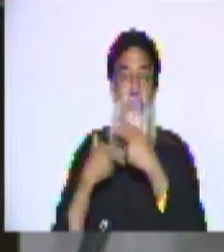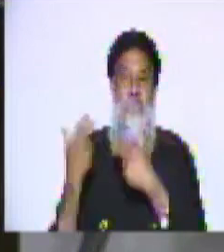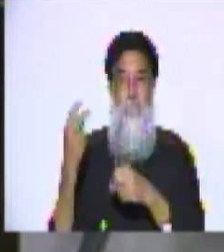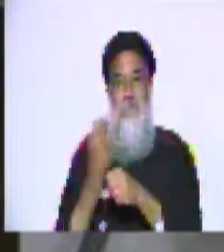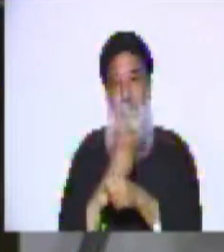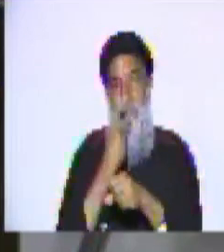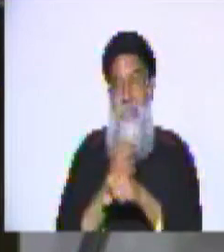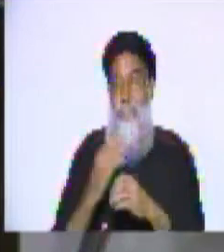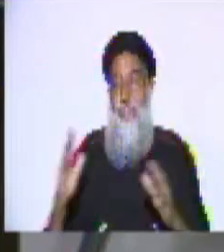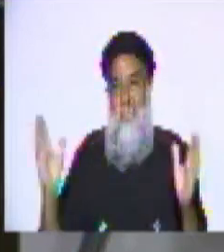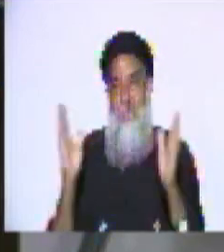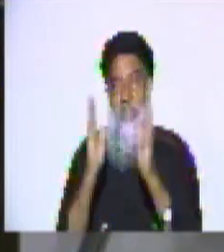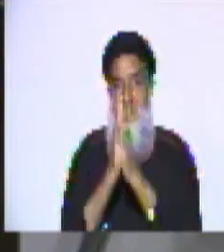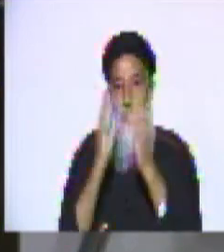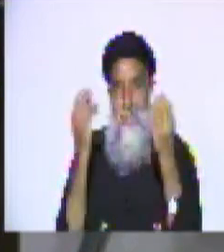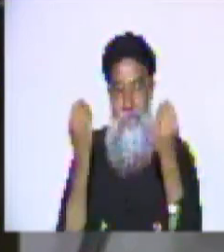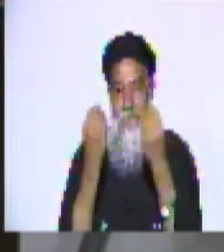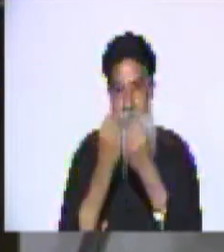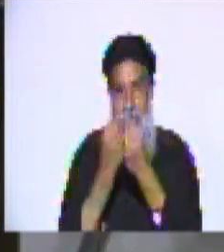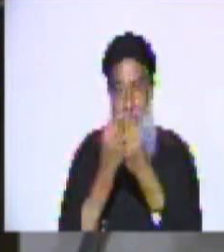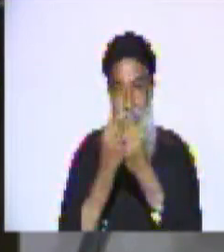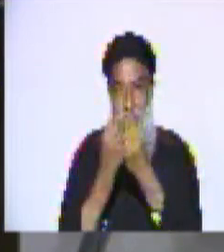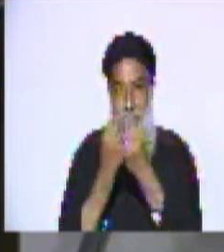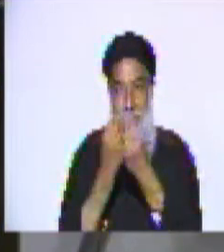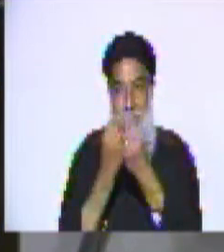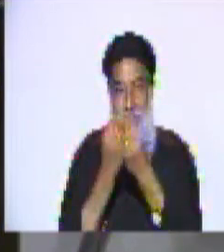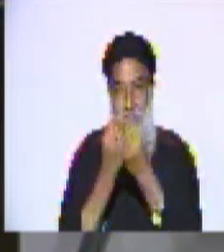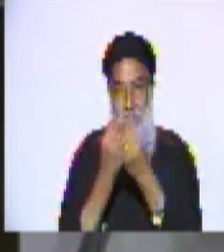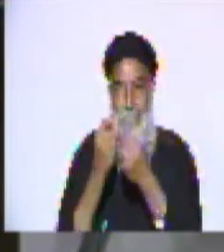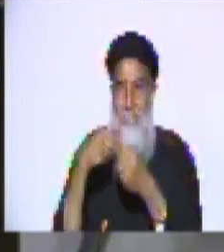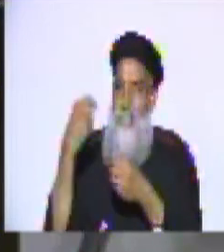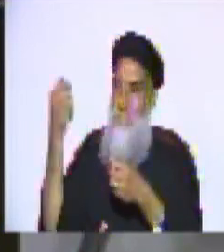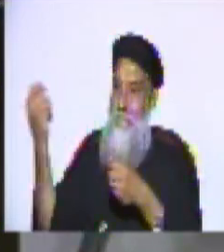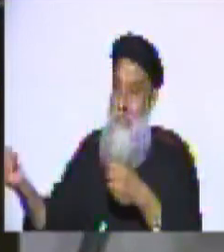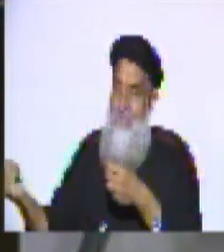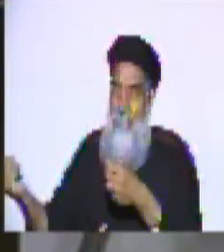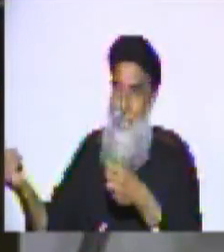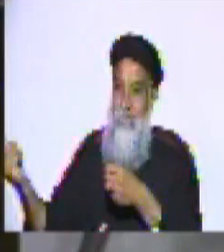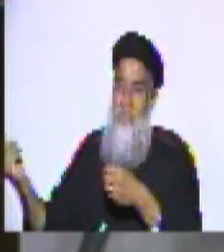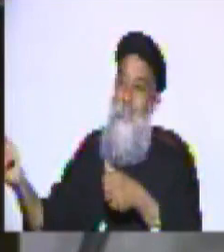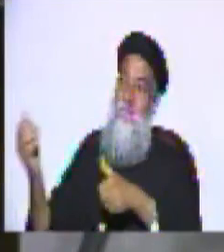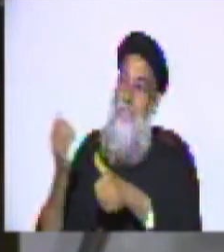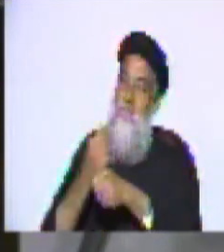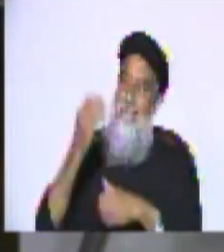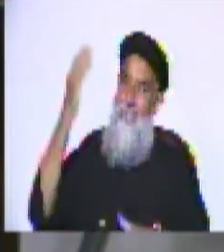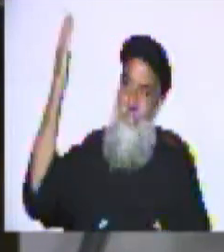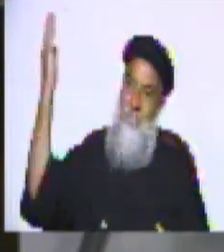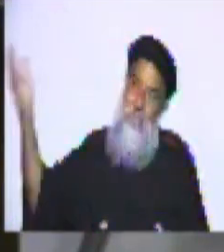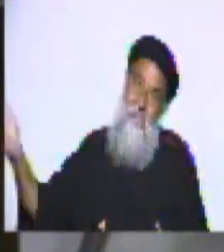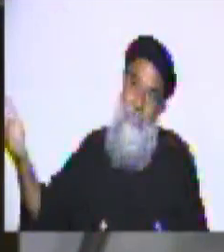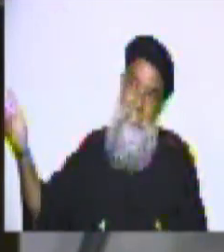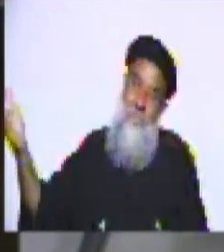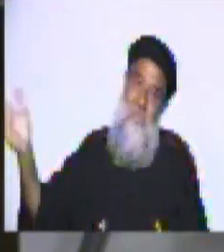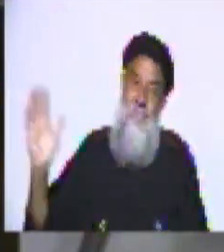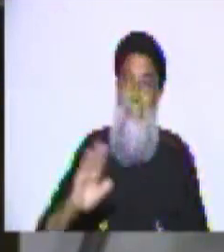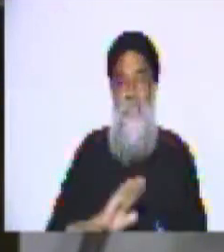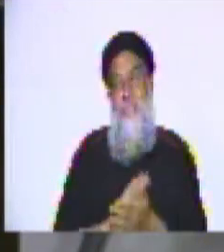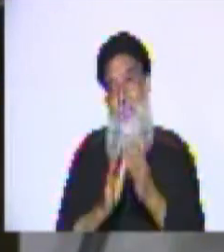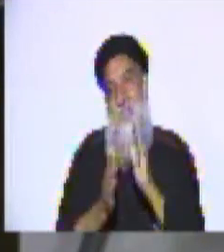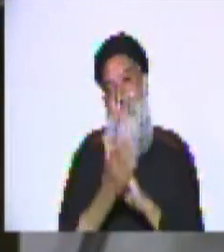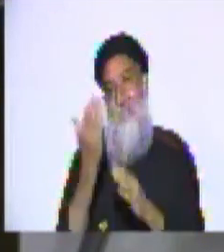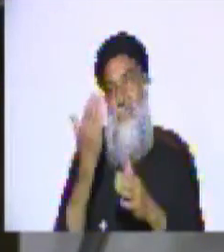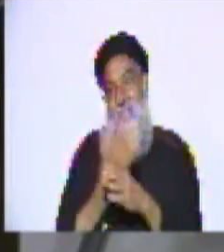الزاني. وطبعا الطرف البريء هو اللي بياخد تصريح بالزواج بعد الطلاق يعني بسبب